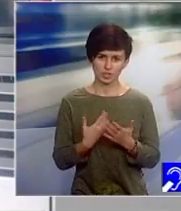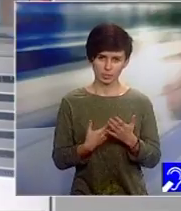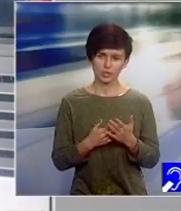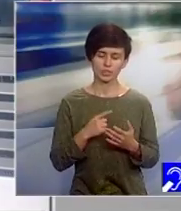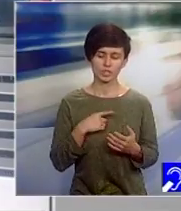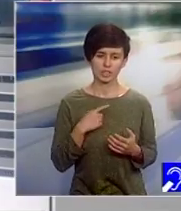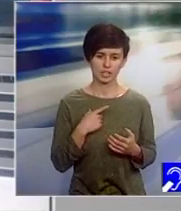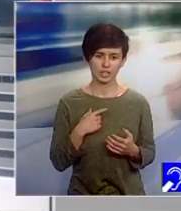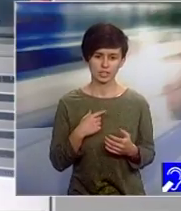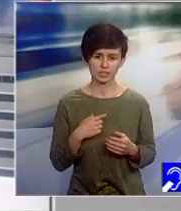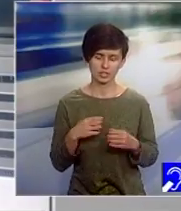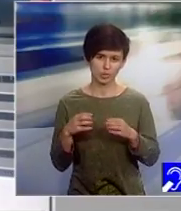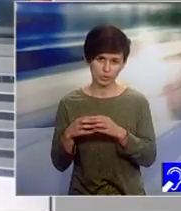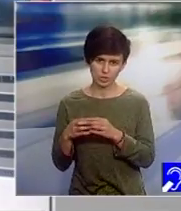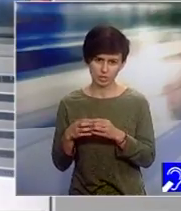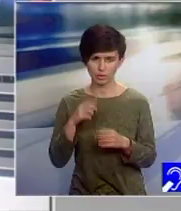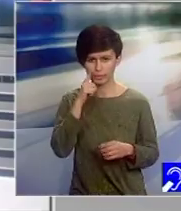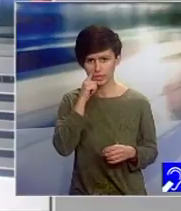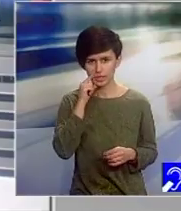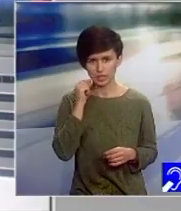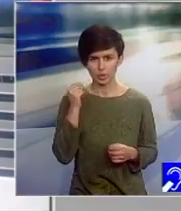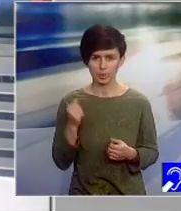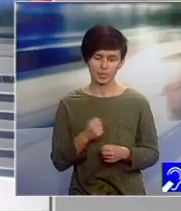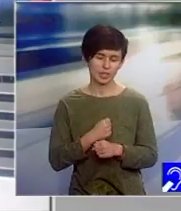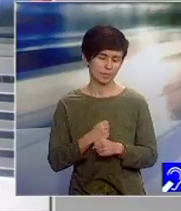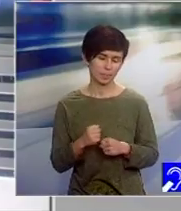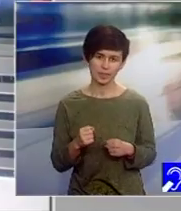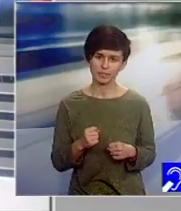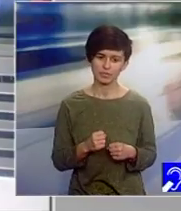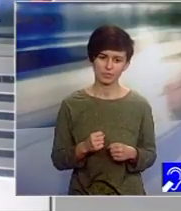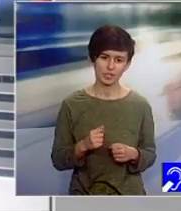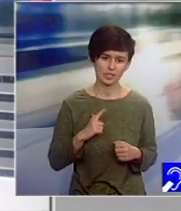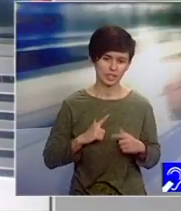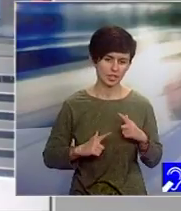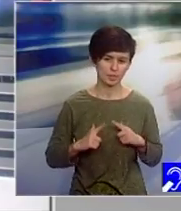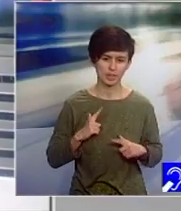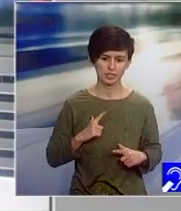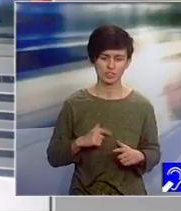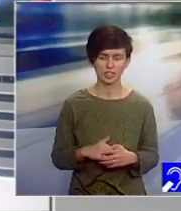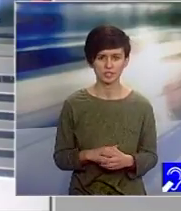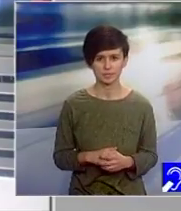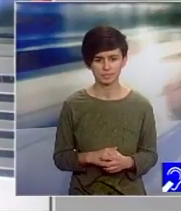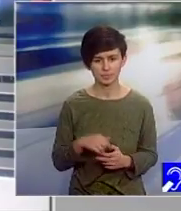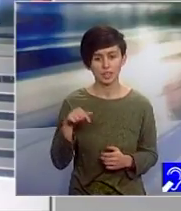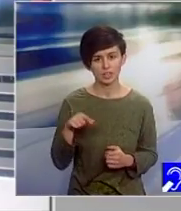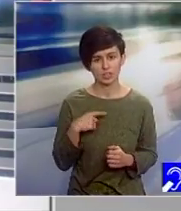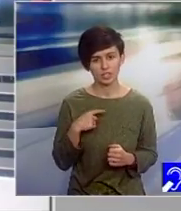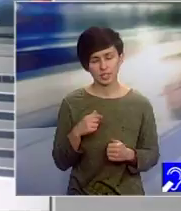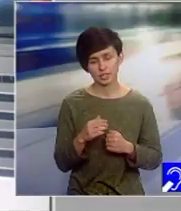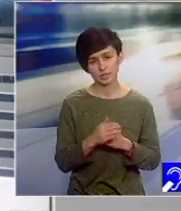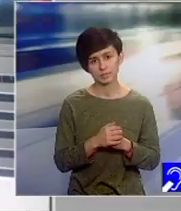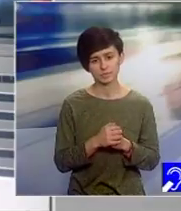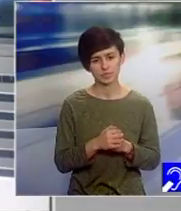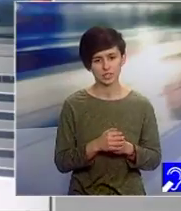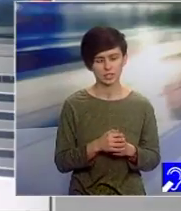o mână de oameni foarte pasionați. Acolo care e probabil secretul, pasiunea unora și ambiția